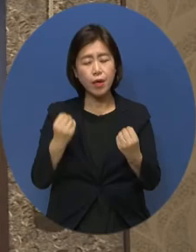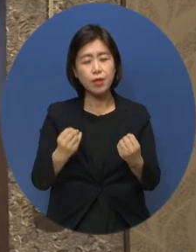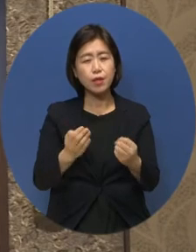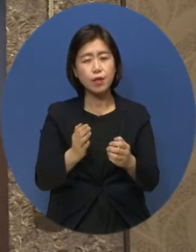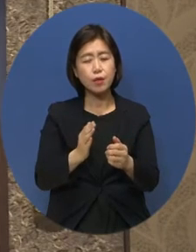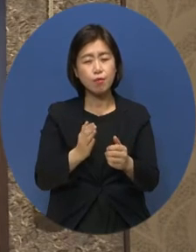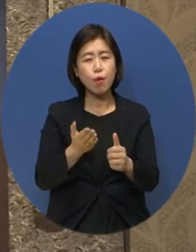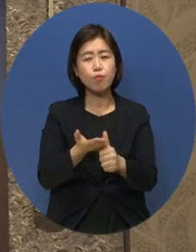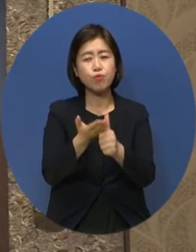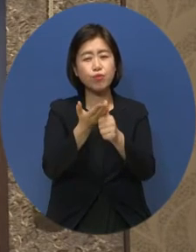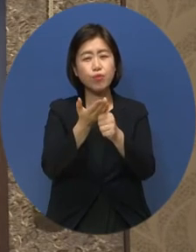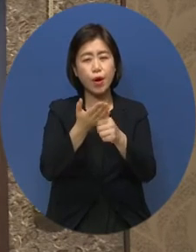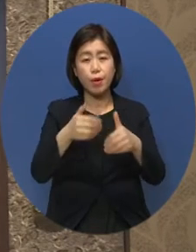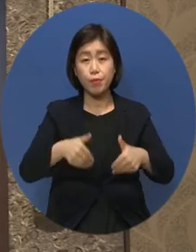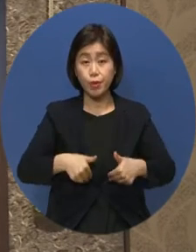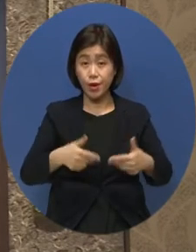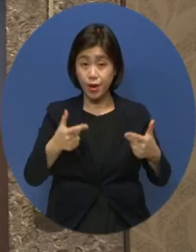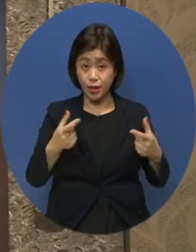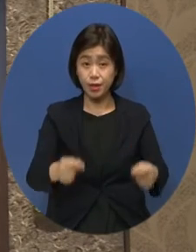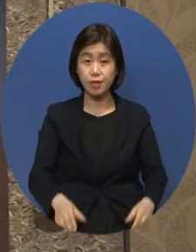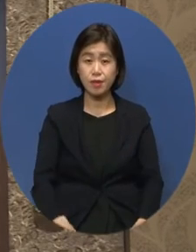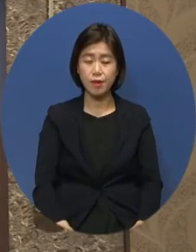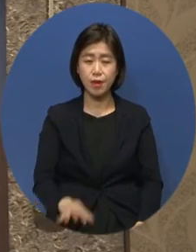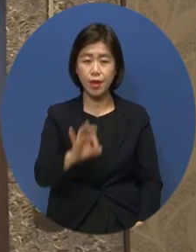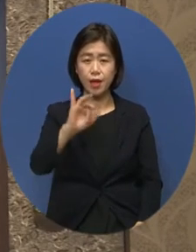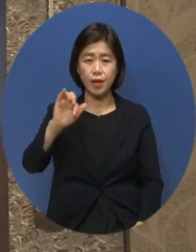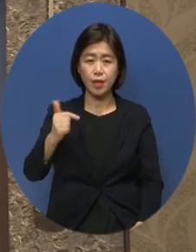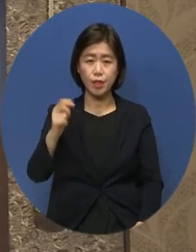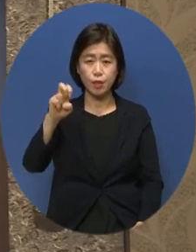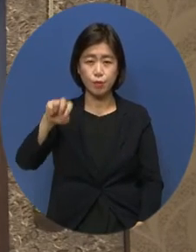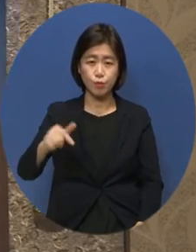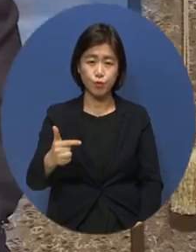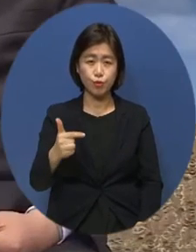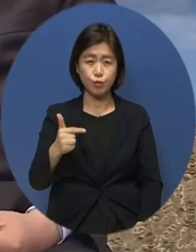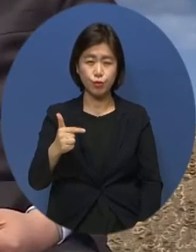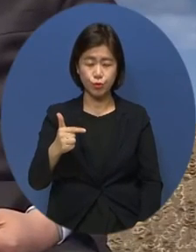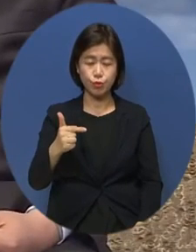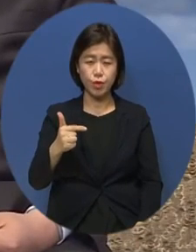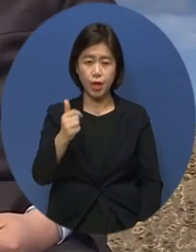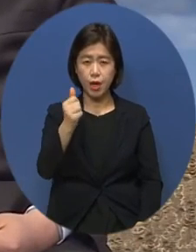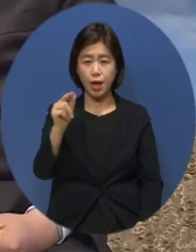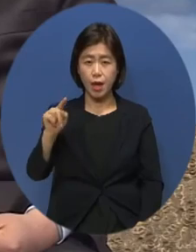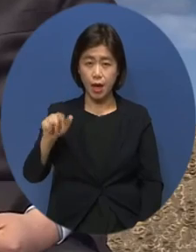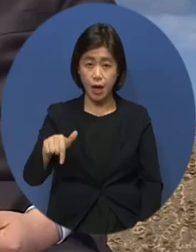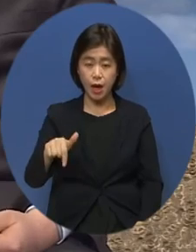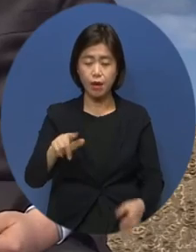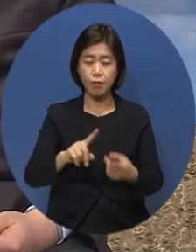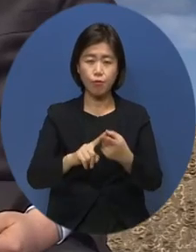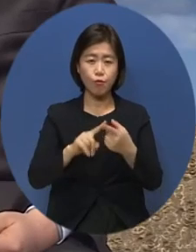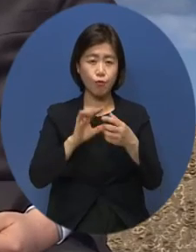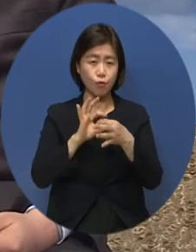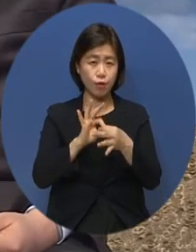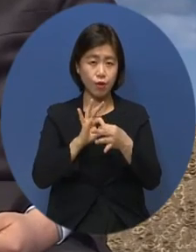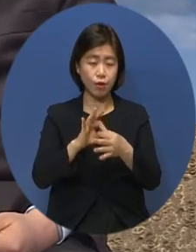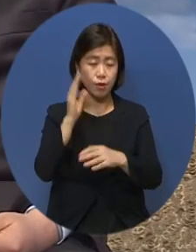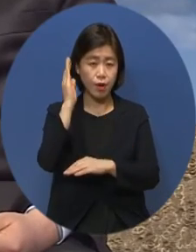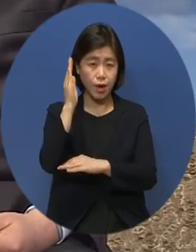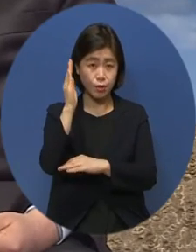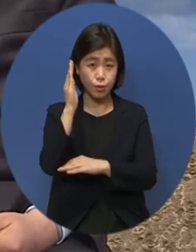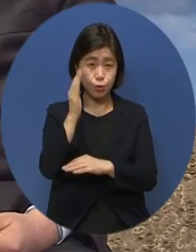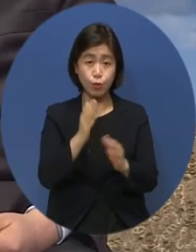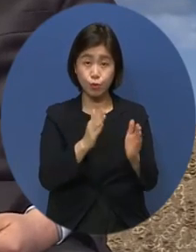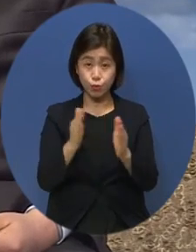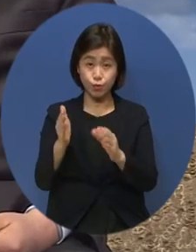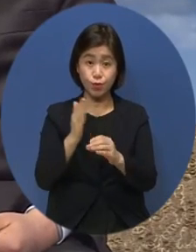문학 강사 이런 것들도 함께 진행하고 있습니다 예 이런 것들이 어떻게 보면 이제 그런 말씀하신 부분에 대해서